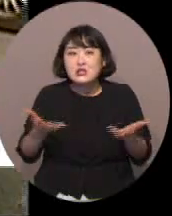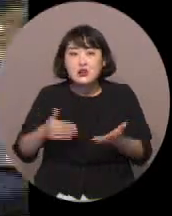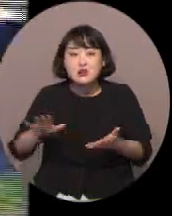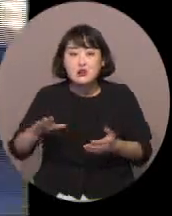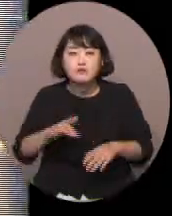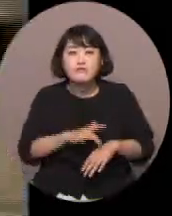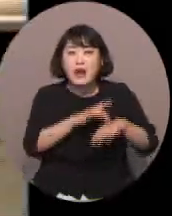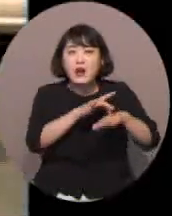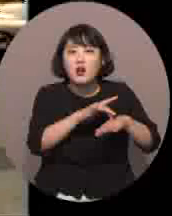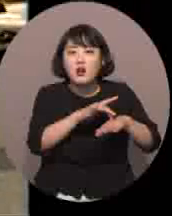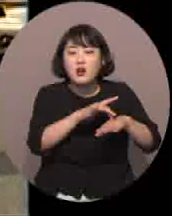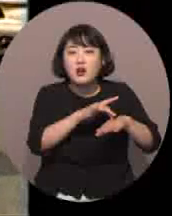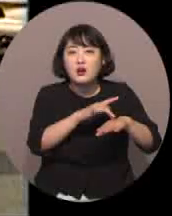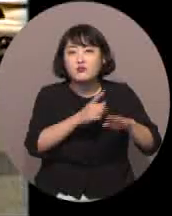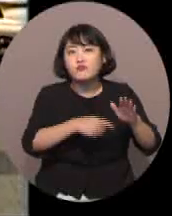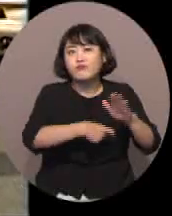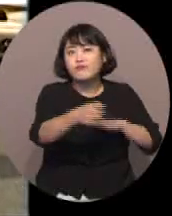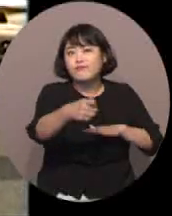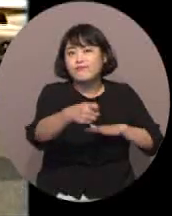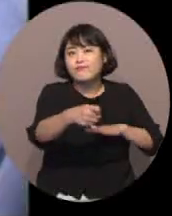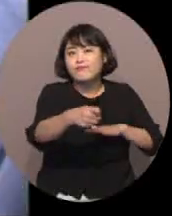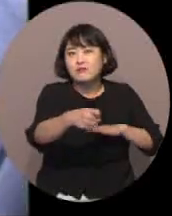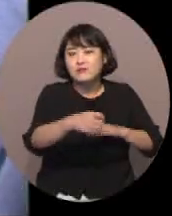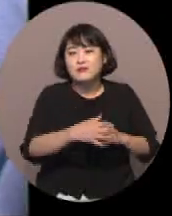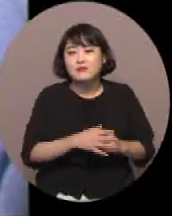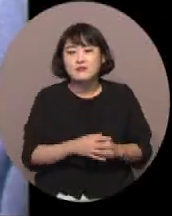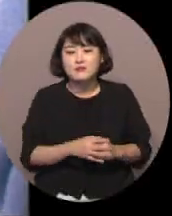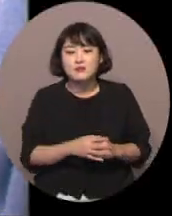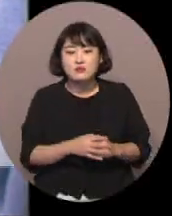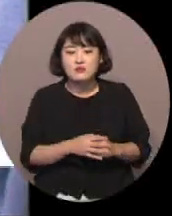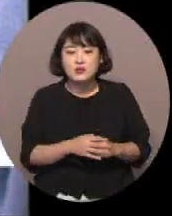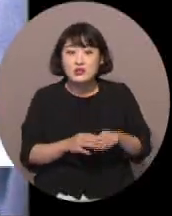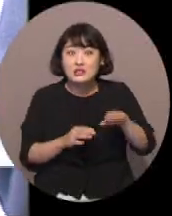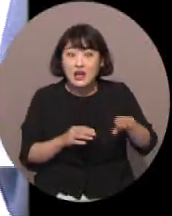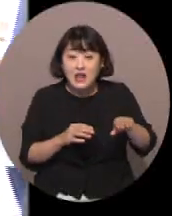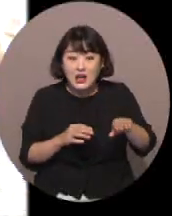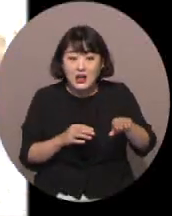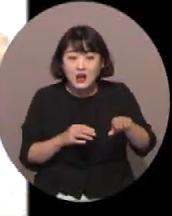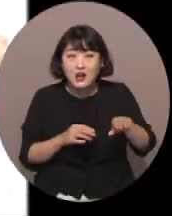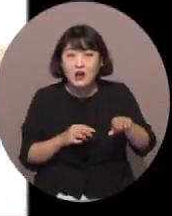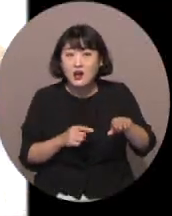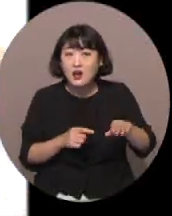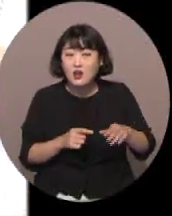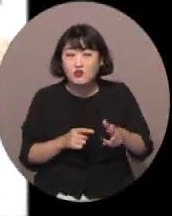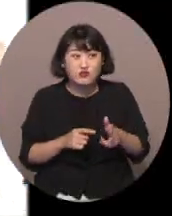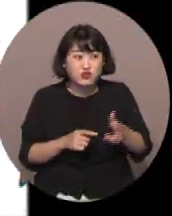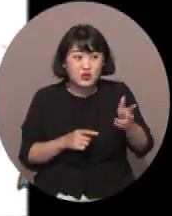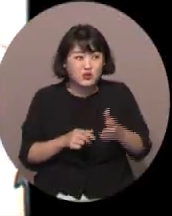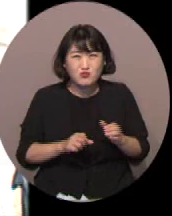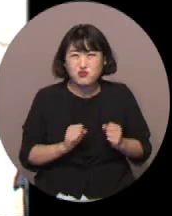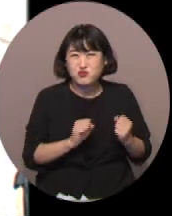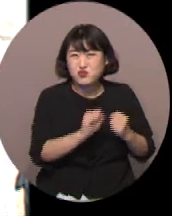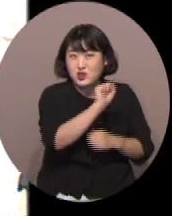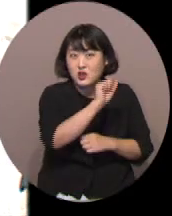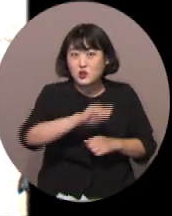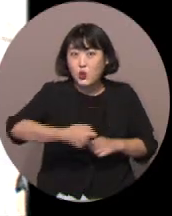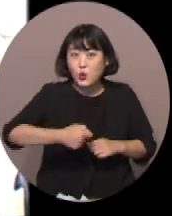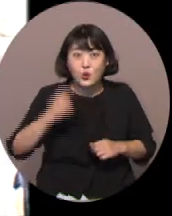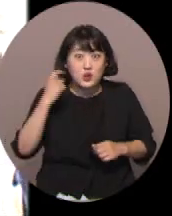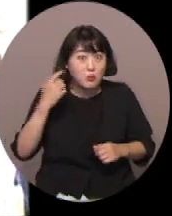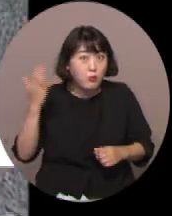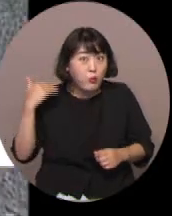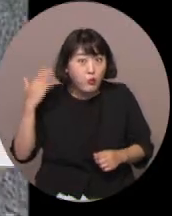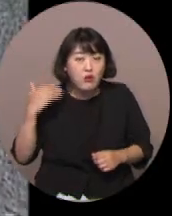눈 깜짝할 새 사라진 겁니다. 차 도난당하는 걸 전혀 인기척을 못 느끼셨어요? 예. 시동 소리도 못 듣고.